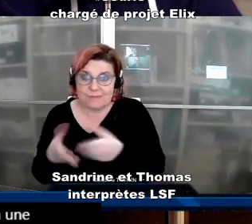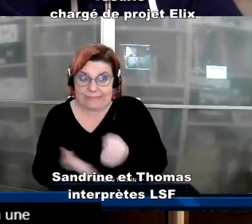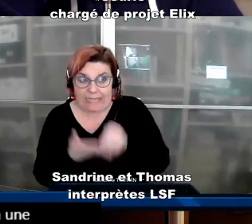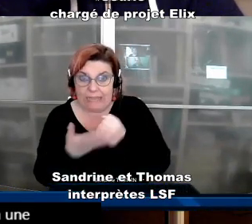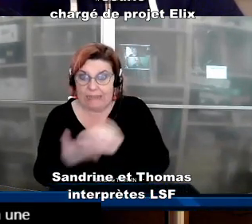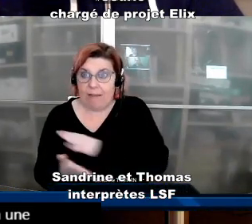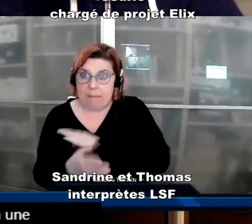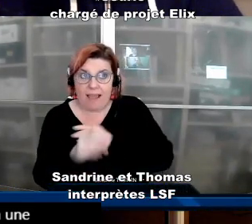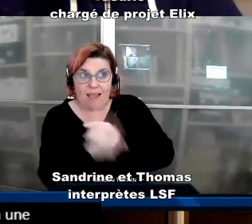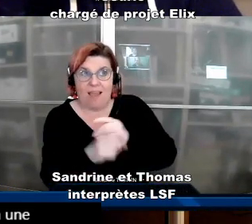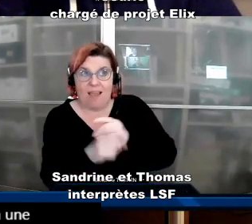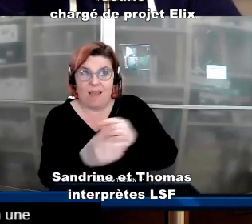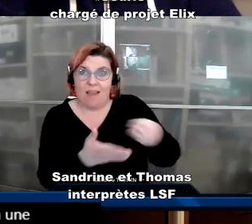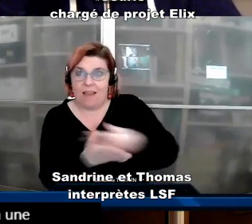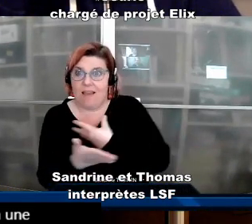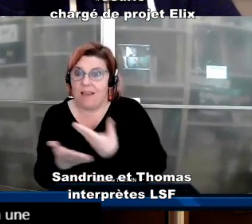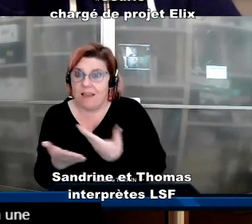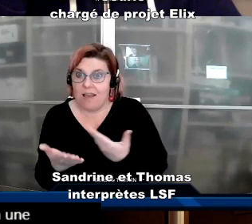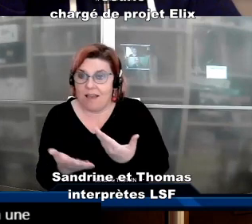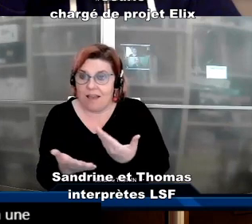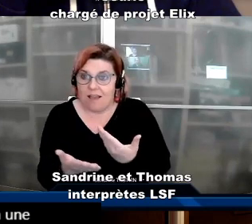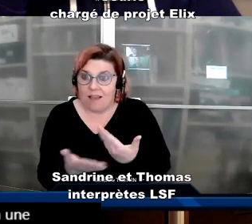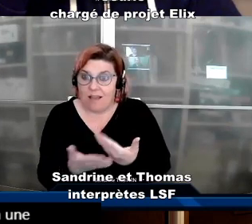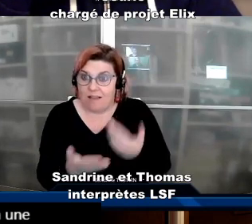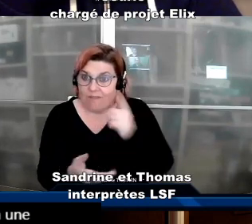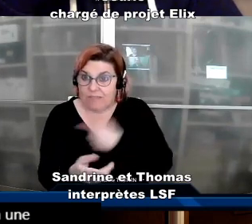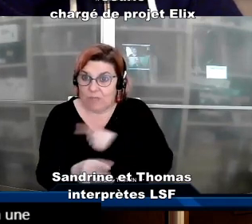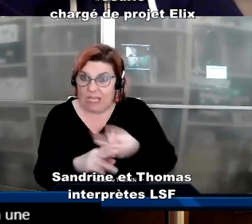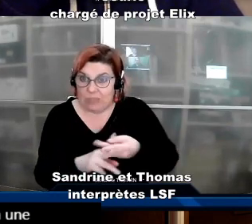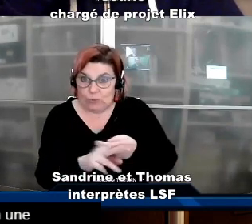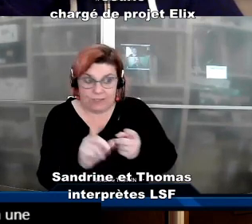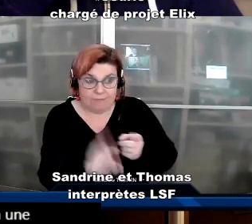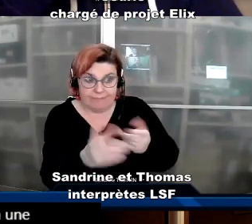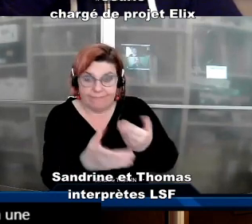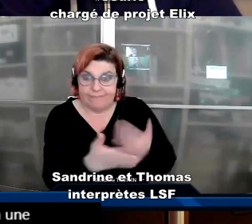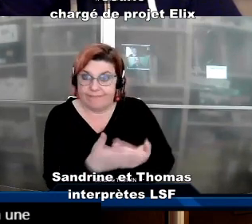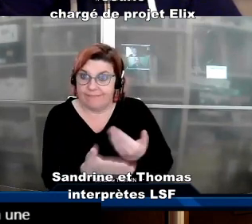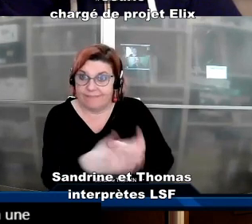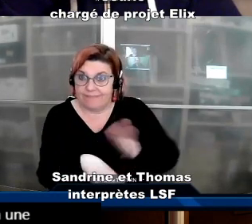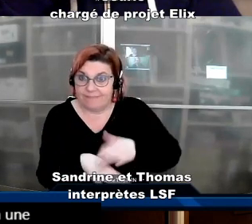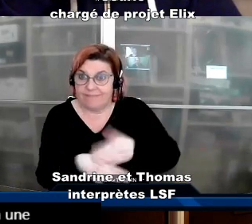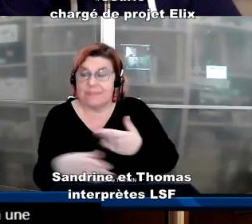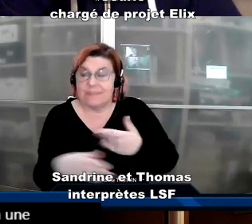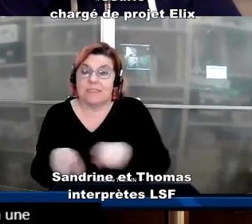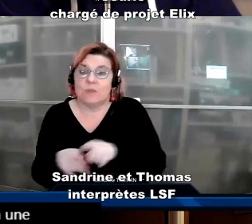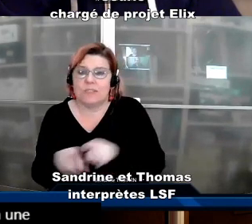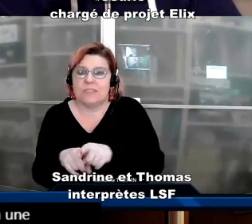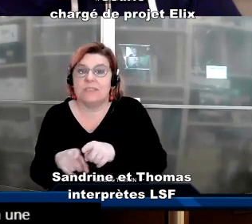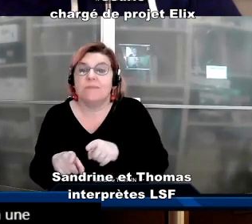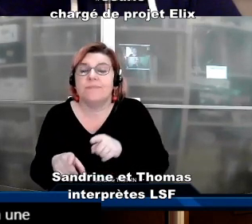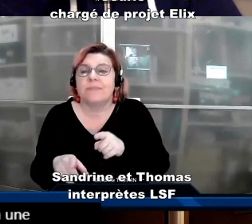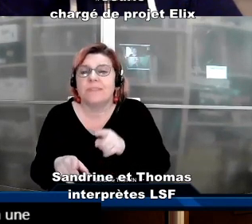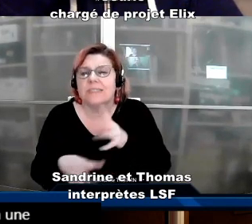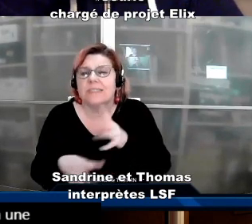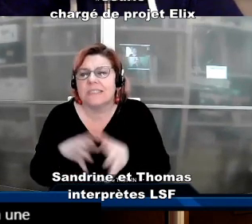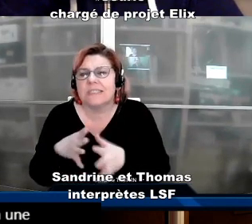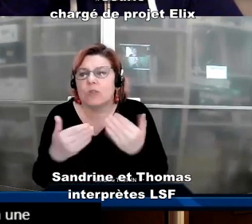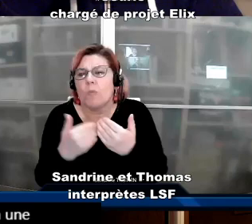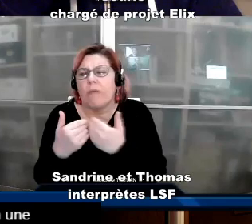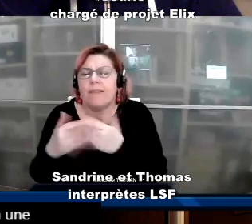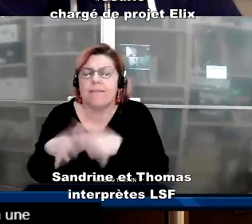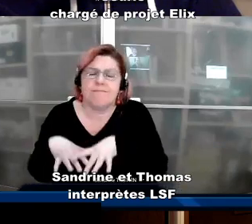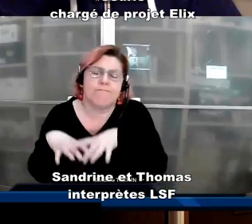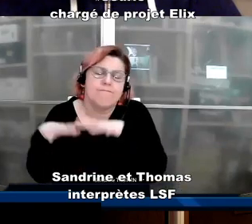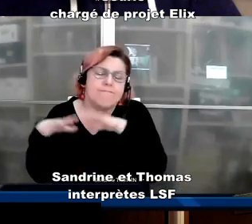utilisant ces outils-là qu'on vous a mis à disposition. Quand on demande de signes, en fait, on en a beaucoup, beaucoup, beaucoup, parce que comme tu le